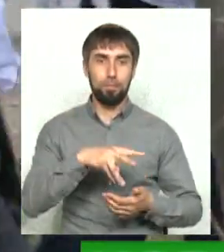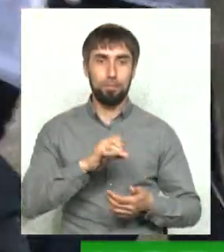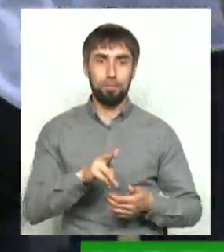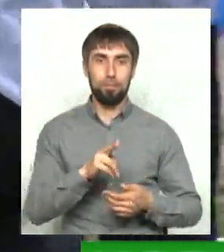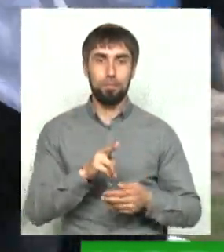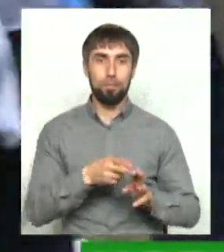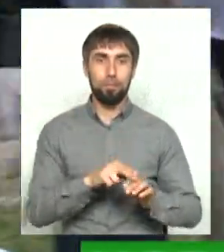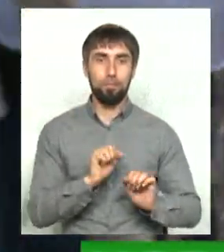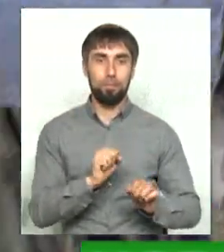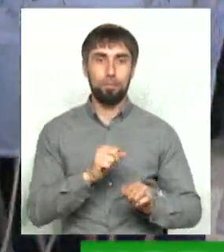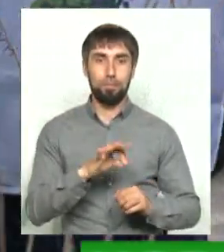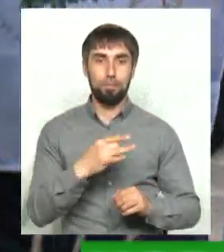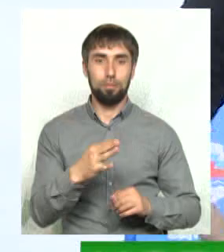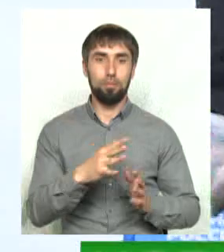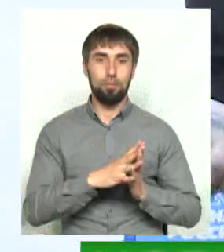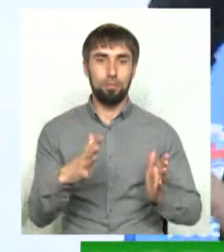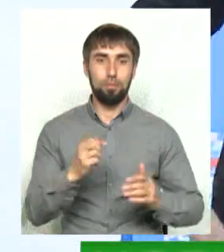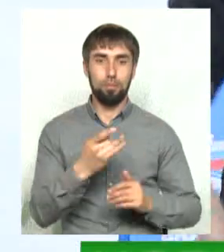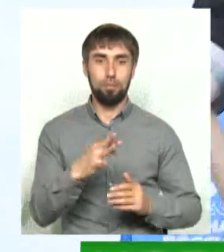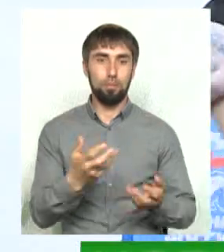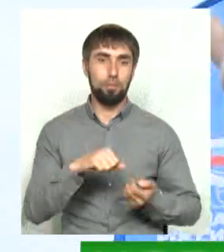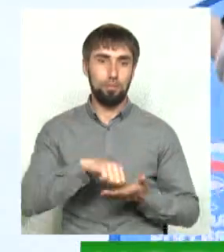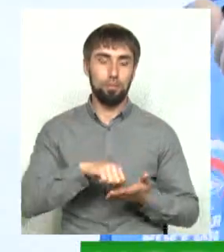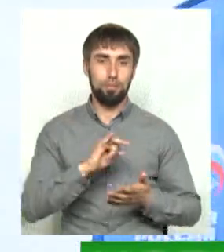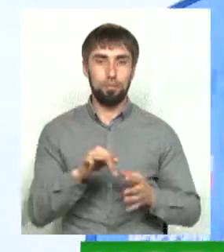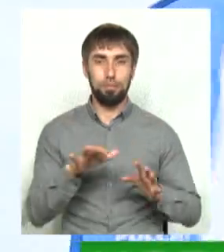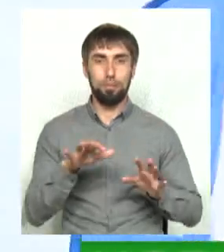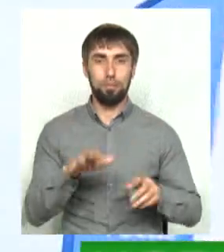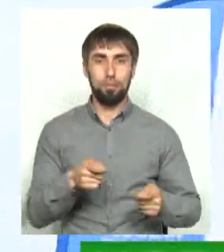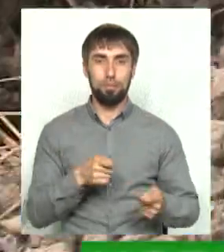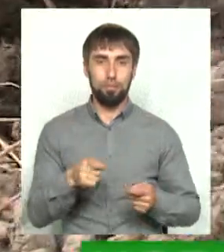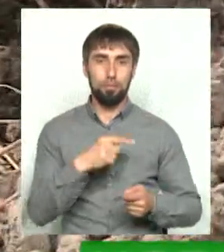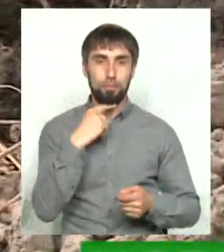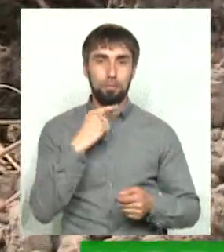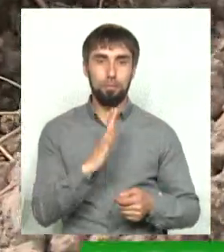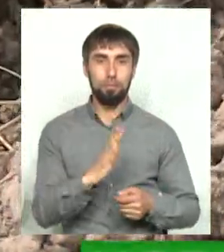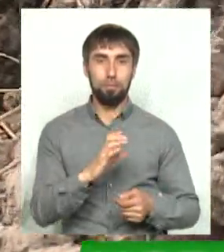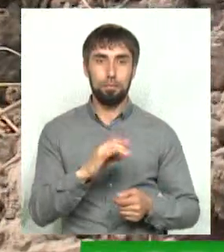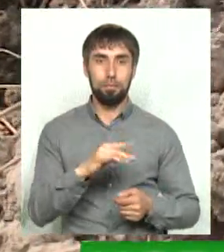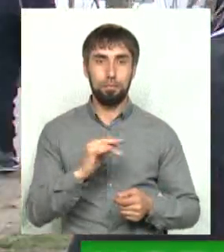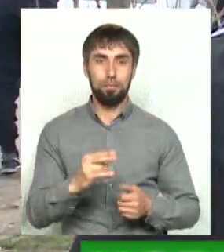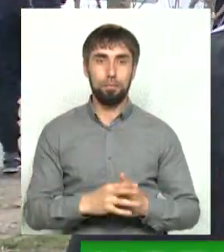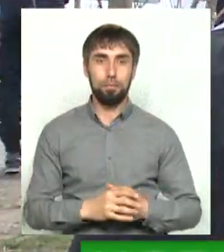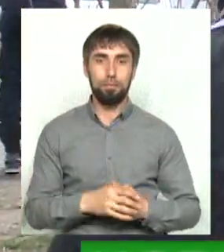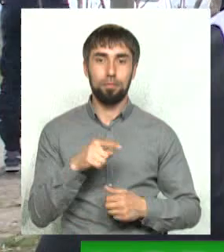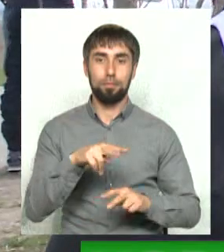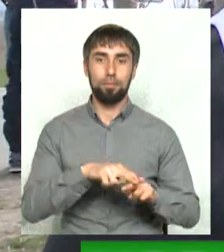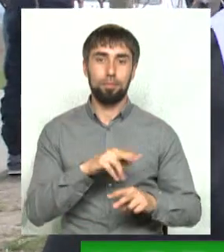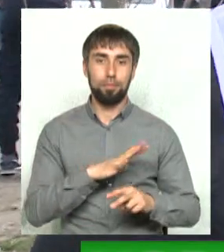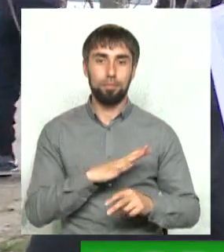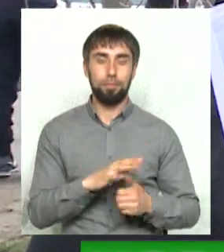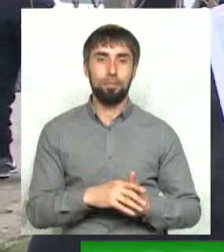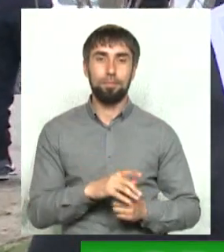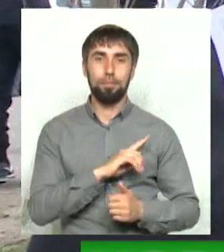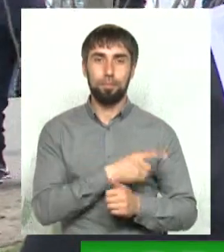Малгобекской оборонительной операции. В масштабной акции принял участие и председатель правительства Ингушетии Владимир Сластенин. Здесь были сильные